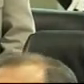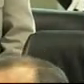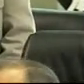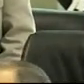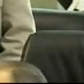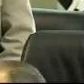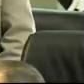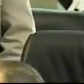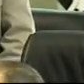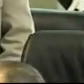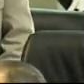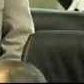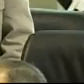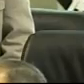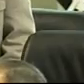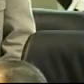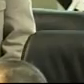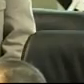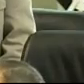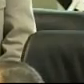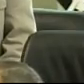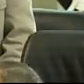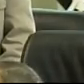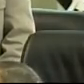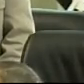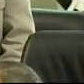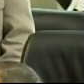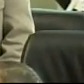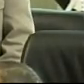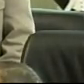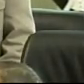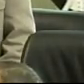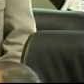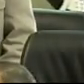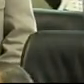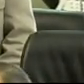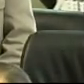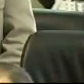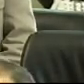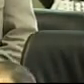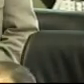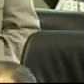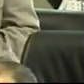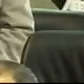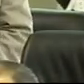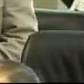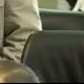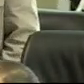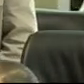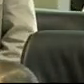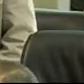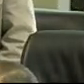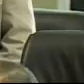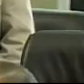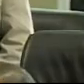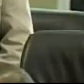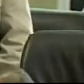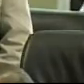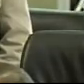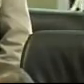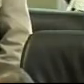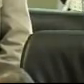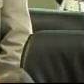llankaspa, taripa y kunatapa ruespa, willanakuspa, astawan kikin ayllakta